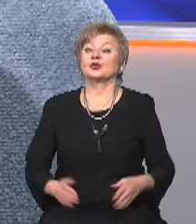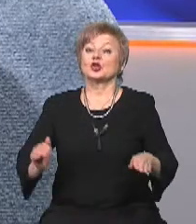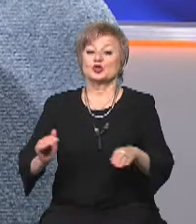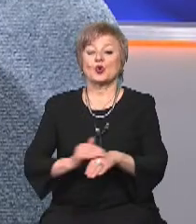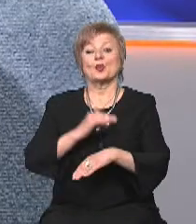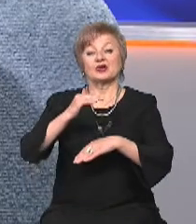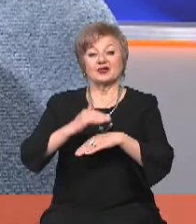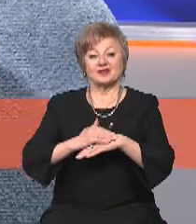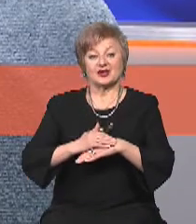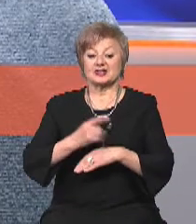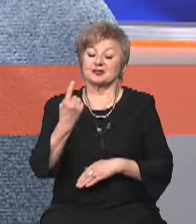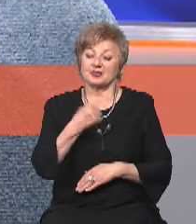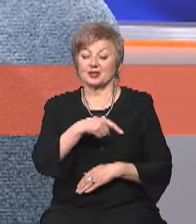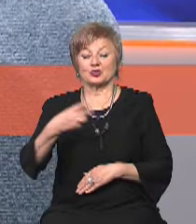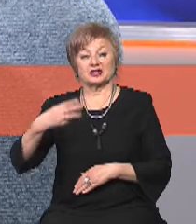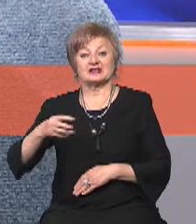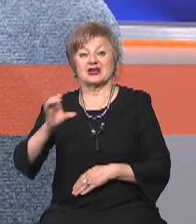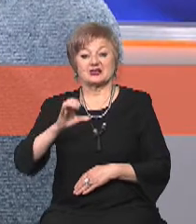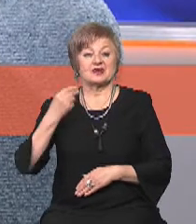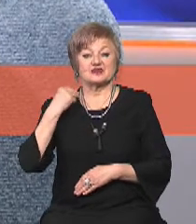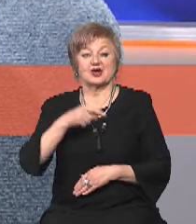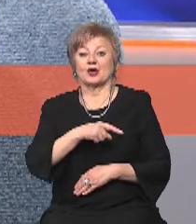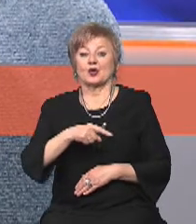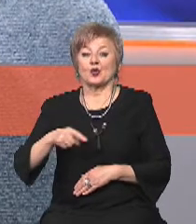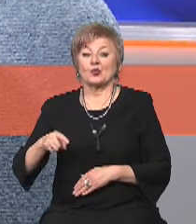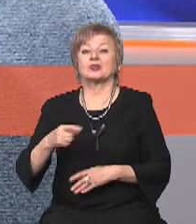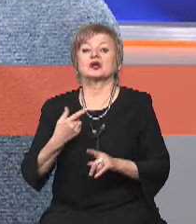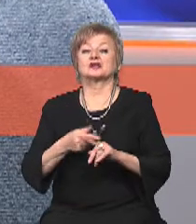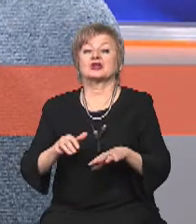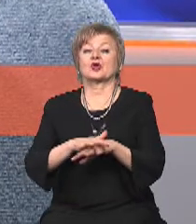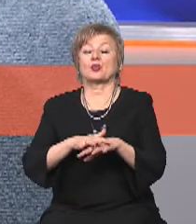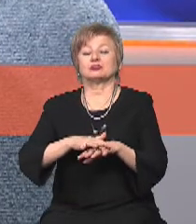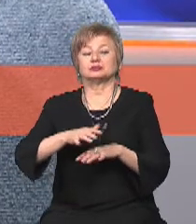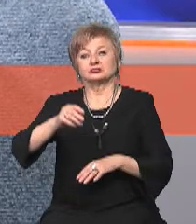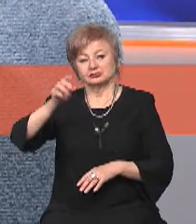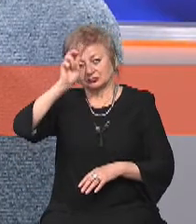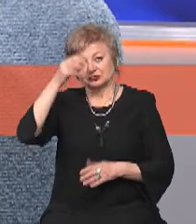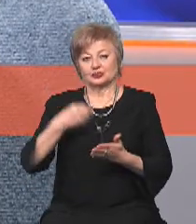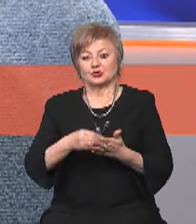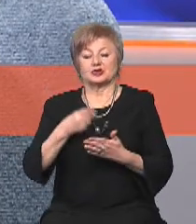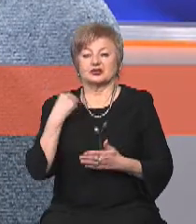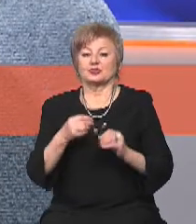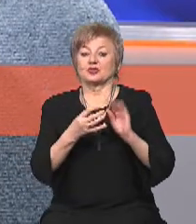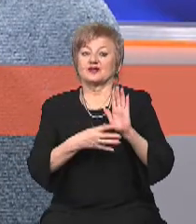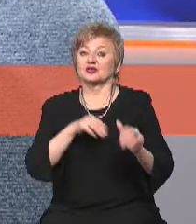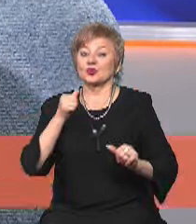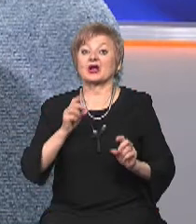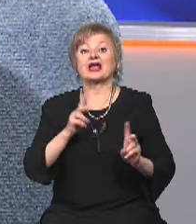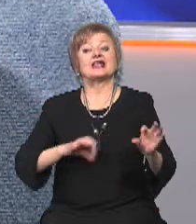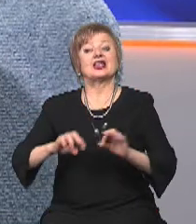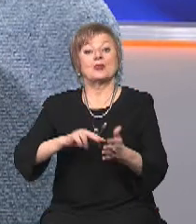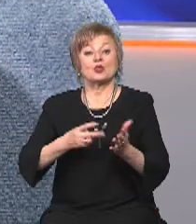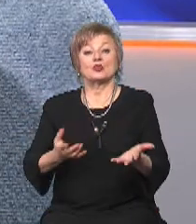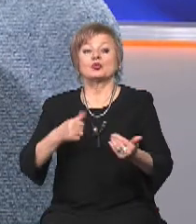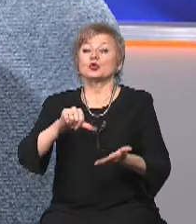Добрий вечір. З 1 по 30 вересня у Запоріжжі триває голосування за проекти громадського бюджету Запоріжжя 2019 року. Які проекти беруть